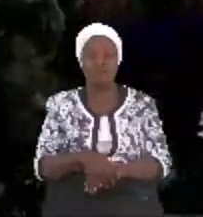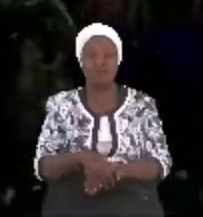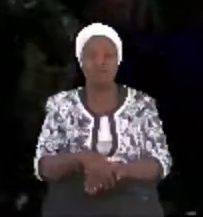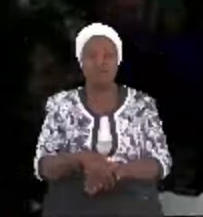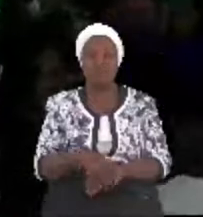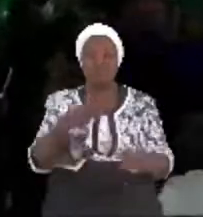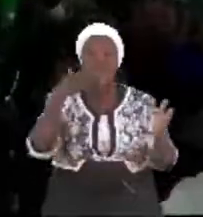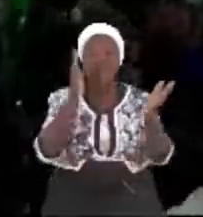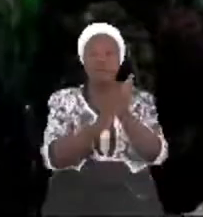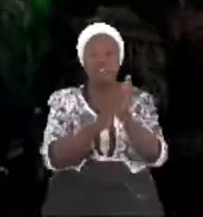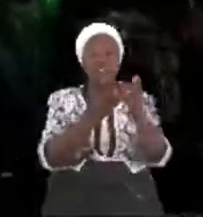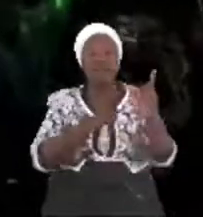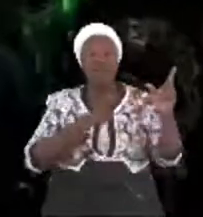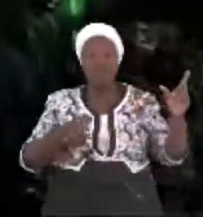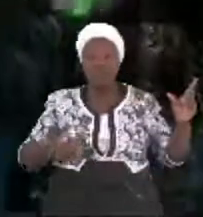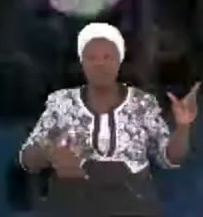Gloire à Dieu.